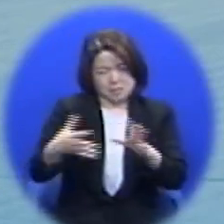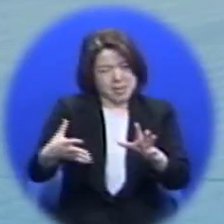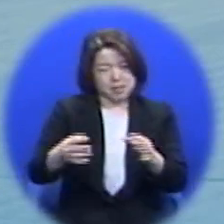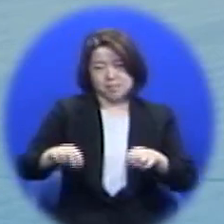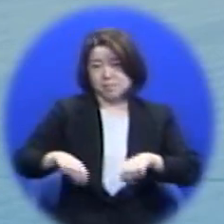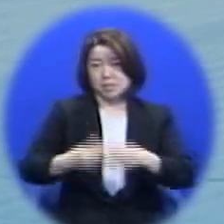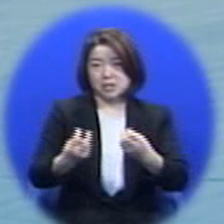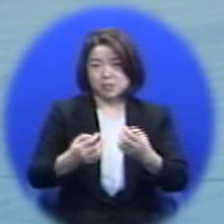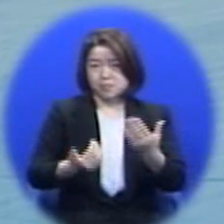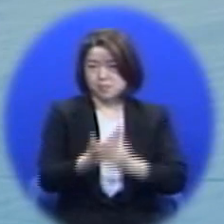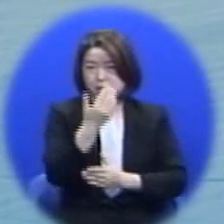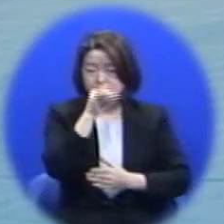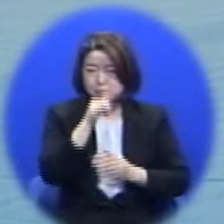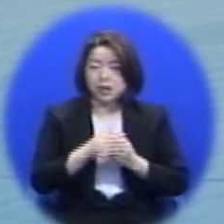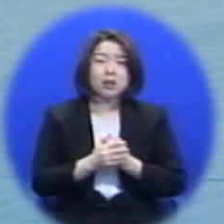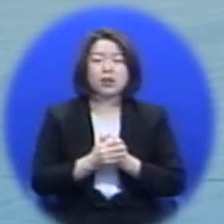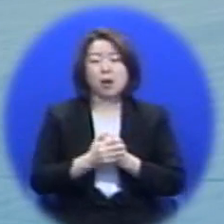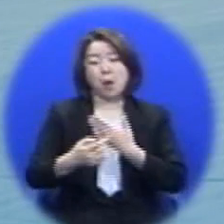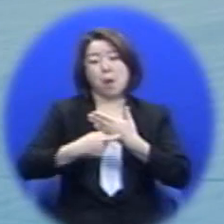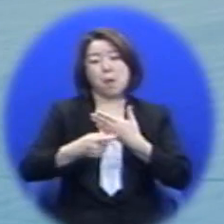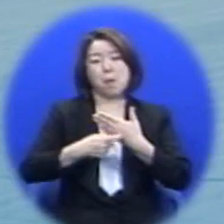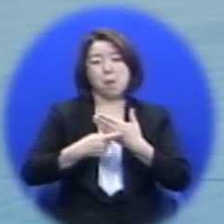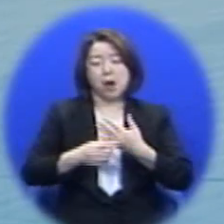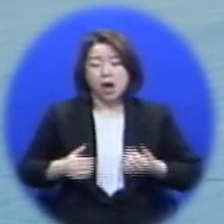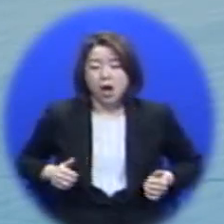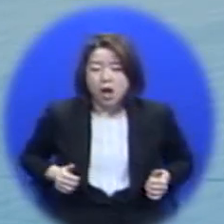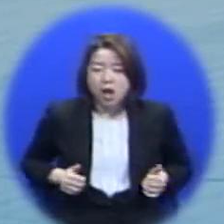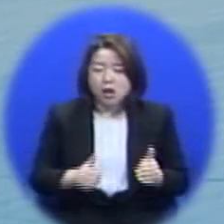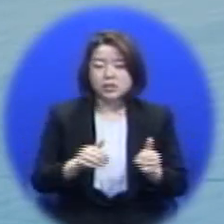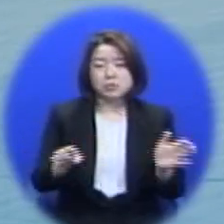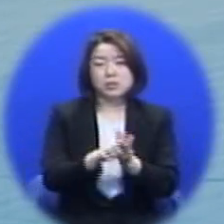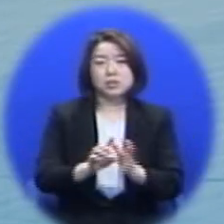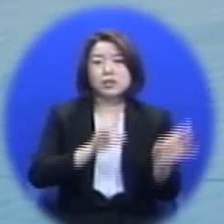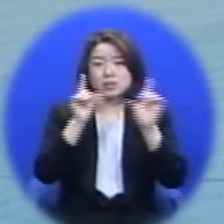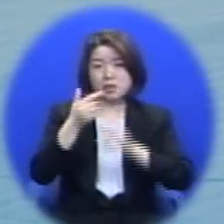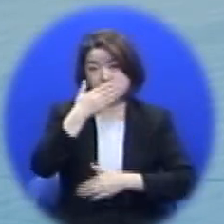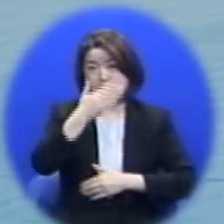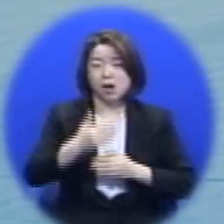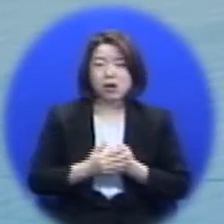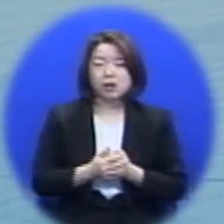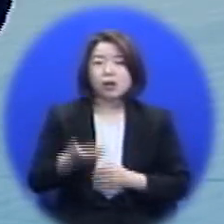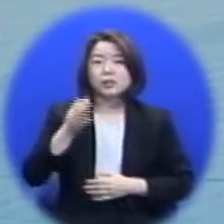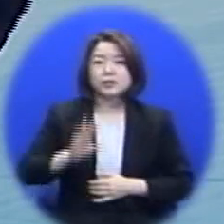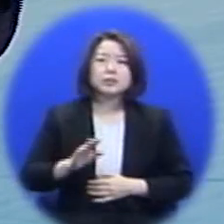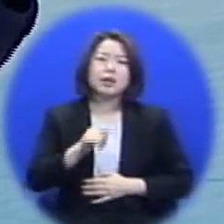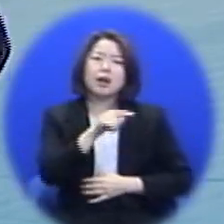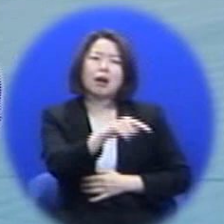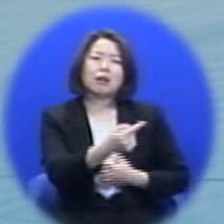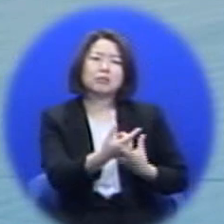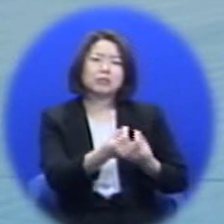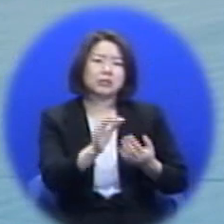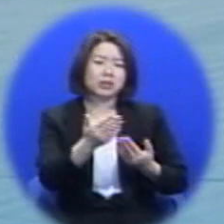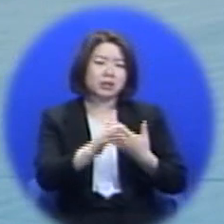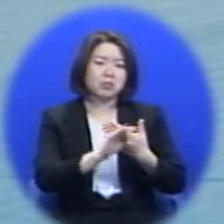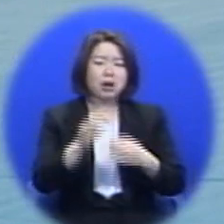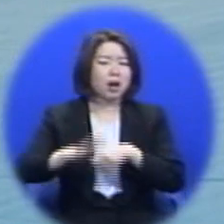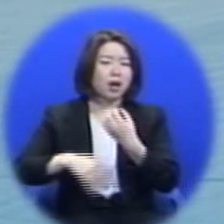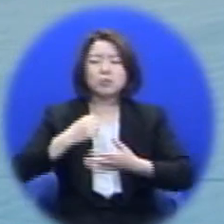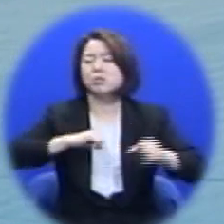그렇게 외적으로는 열심히 신앙생활 할 수 있다고요. 그러나 그렇게 되면 하나님 역사할 수